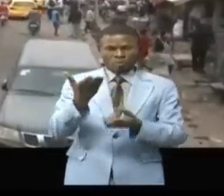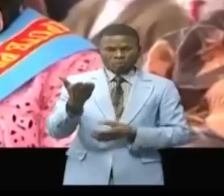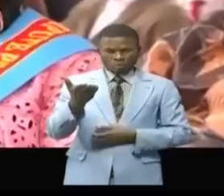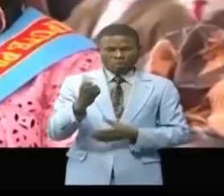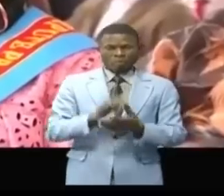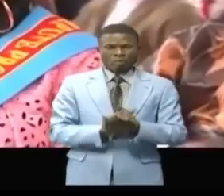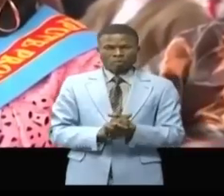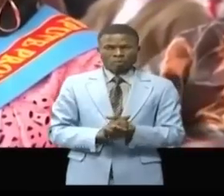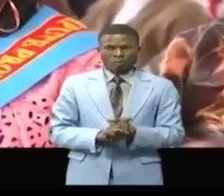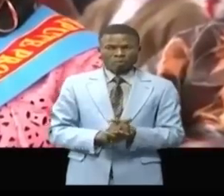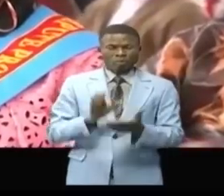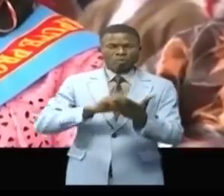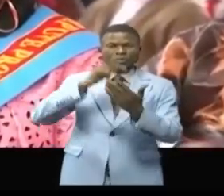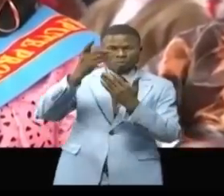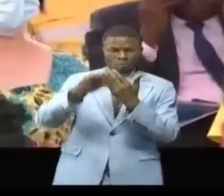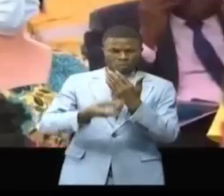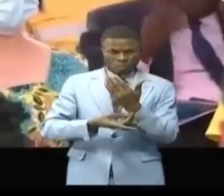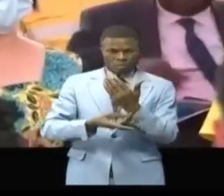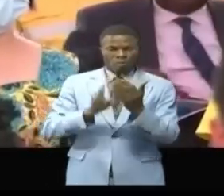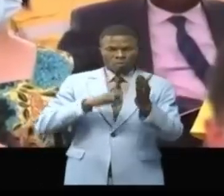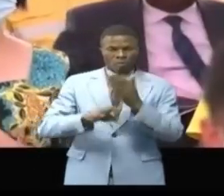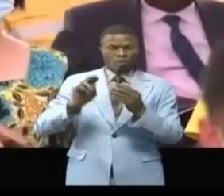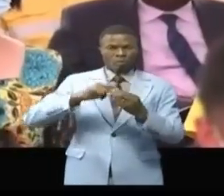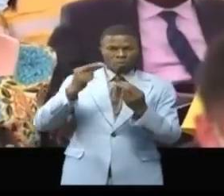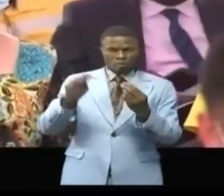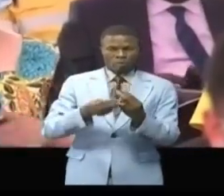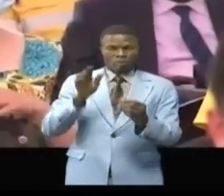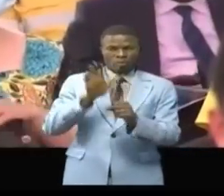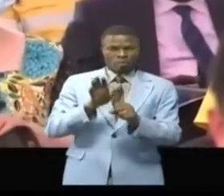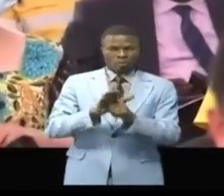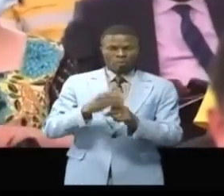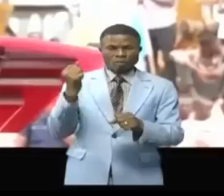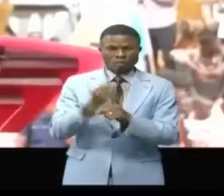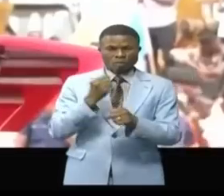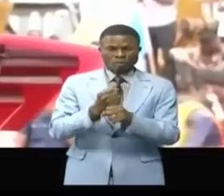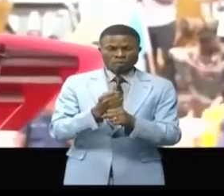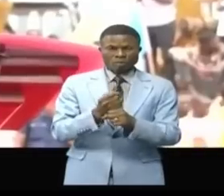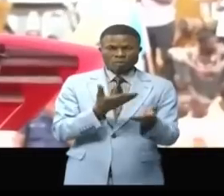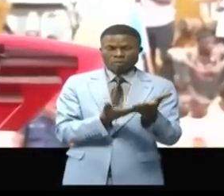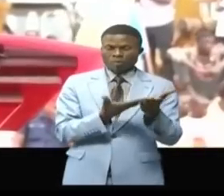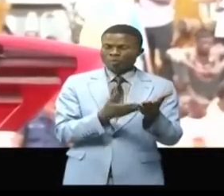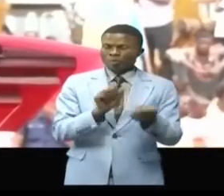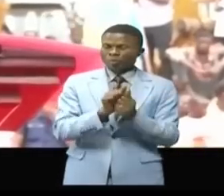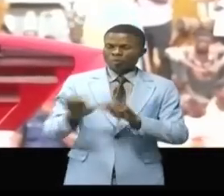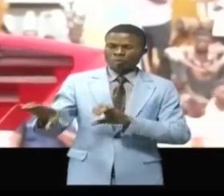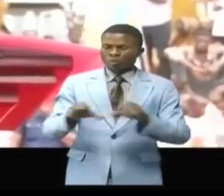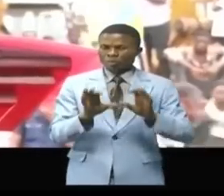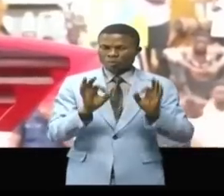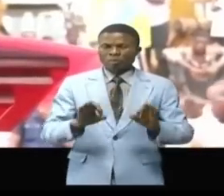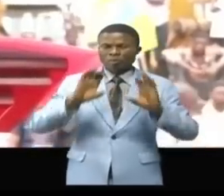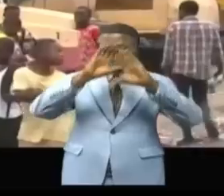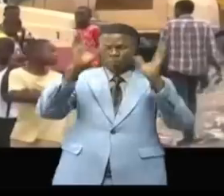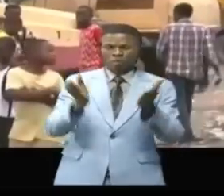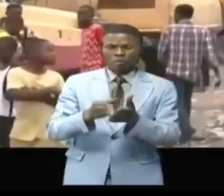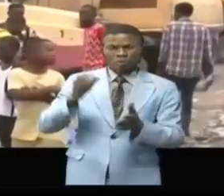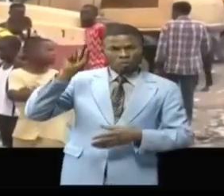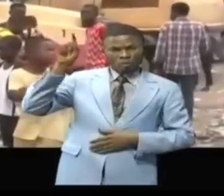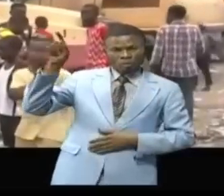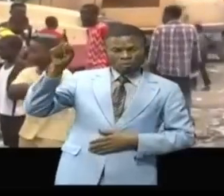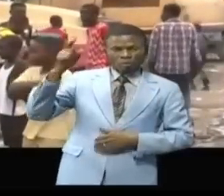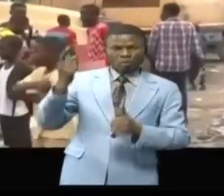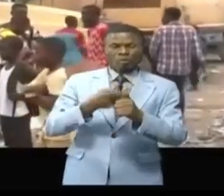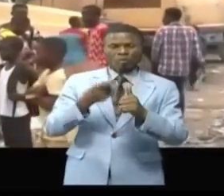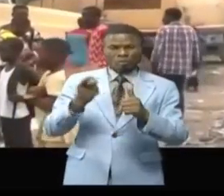A, ces projets constituent non seulement un grand et formidable événement pour la commune d'Ngaliema, mais